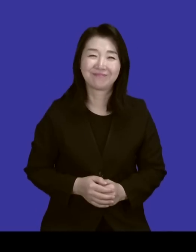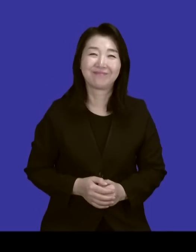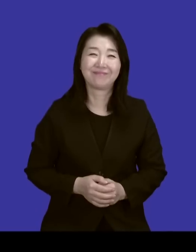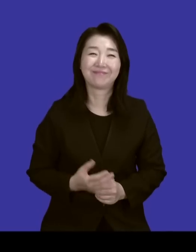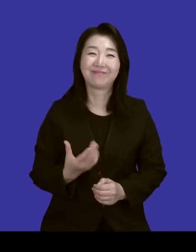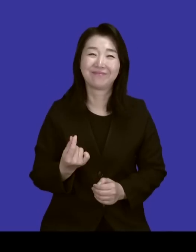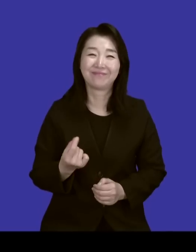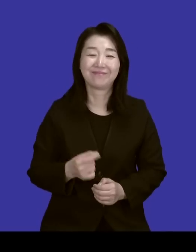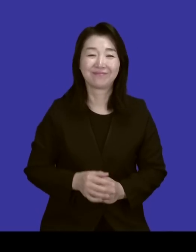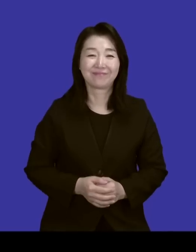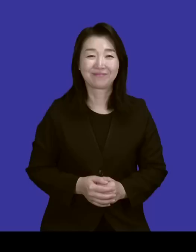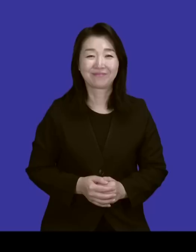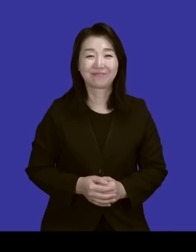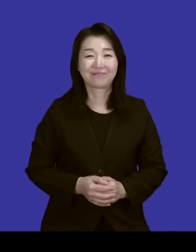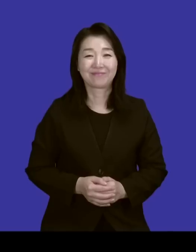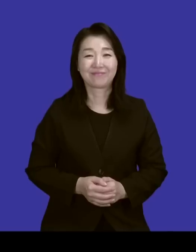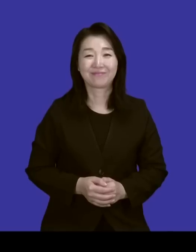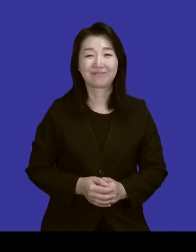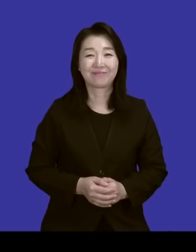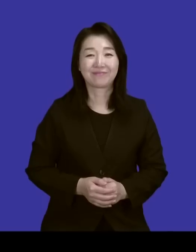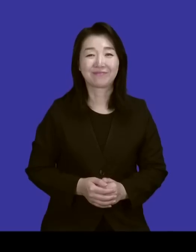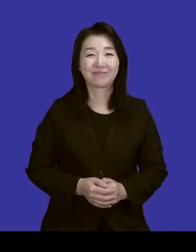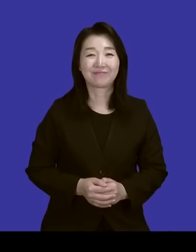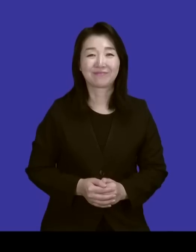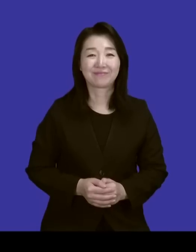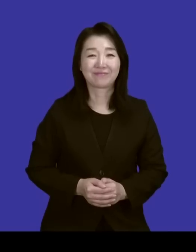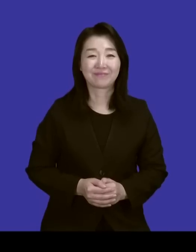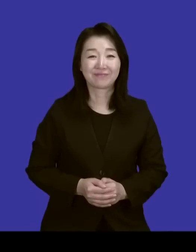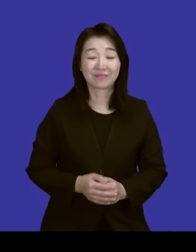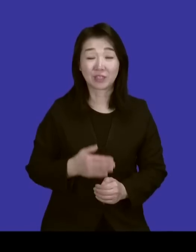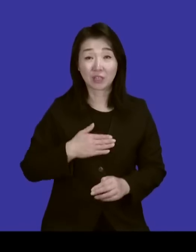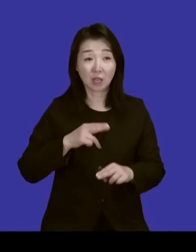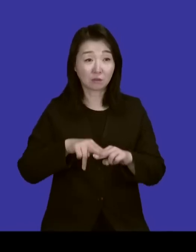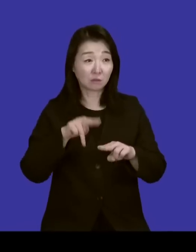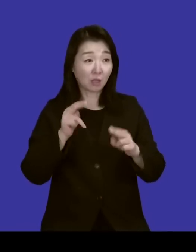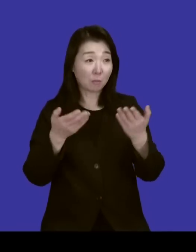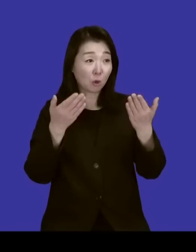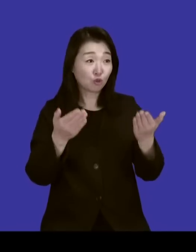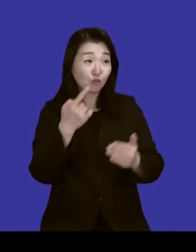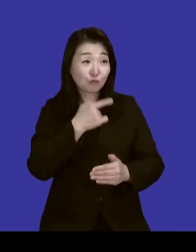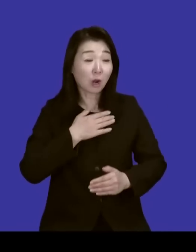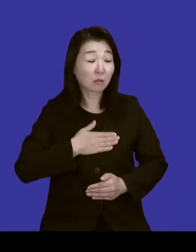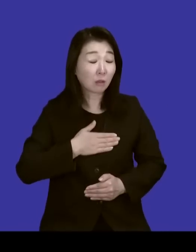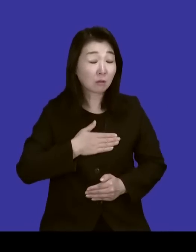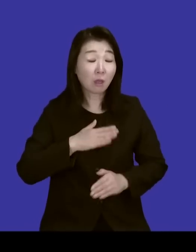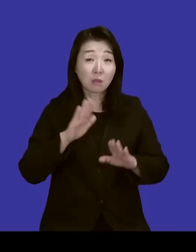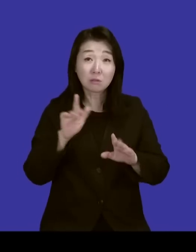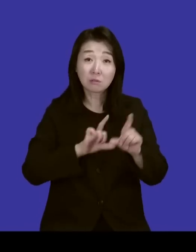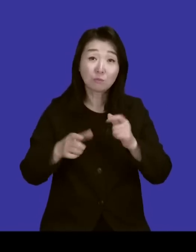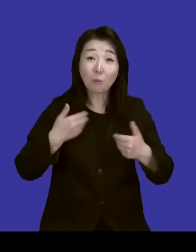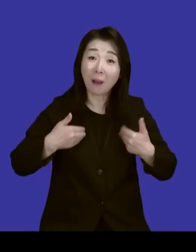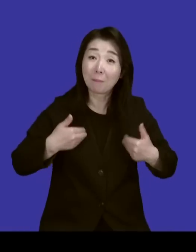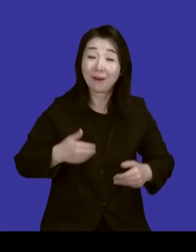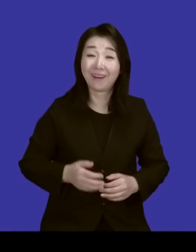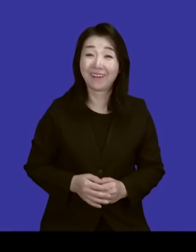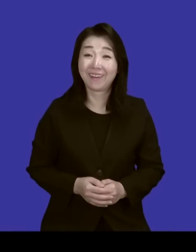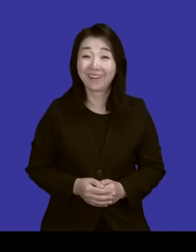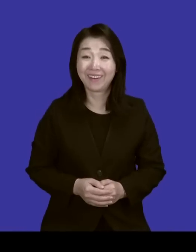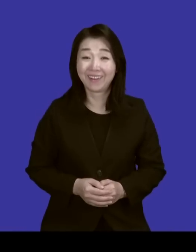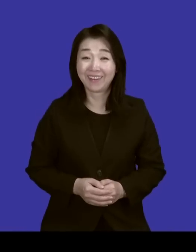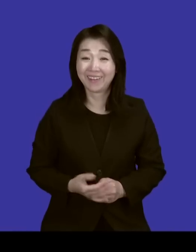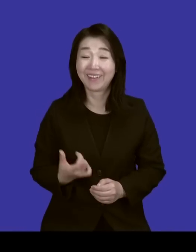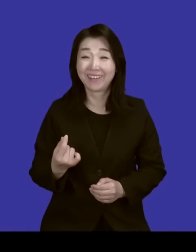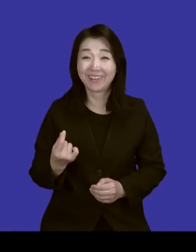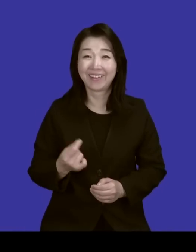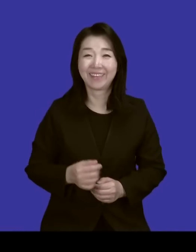아유. 그래도 또 제가 보니까 저는 은퇴를 하면 좀 쉬실 줄 알았더니 더 바쁘시더라고요. 그렇죠.